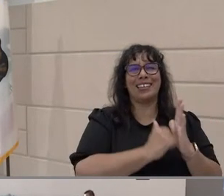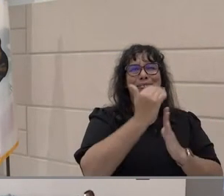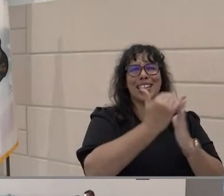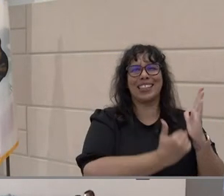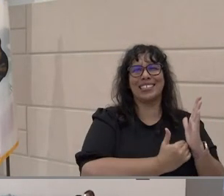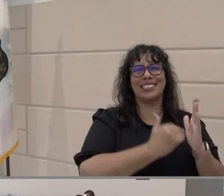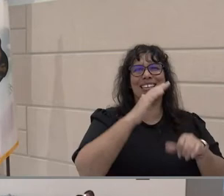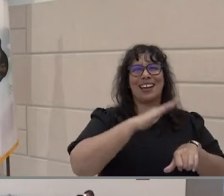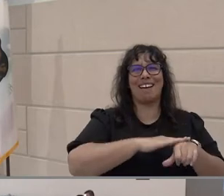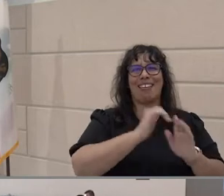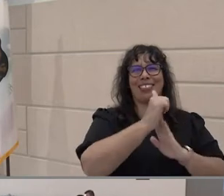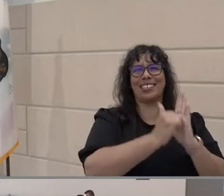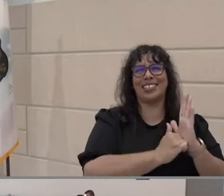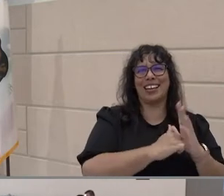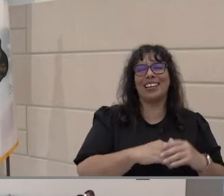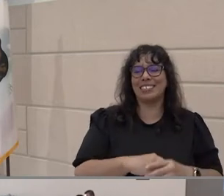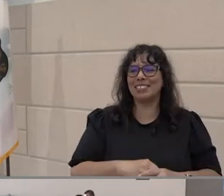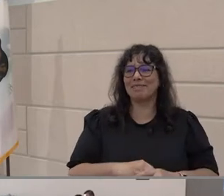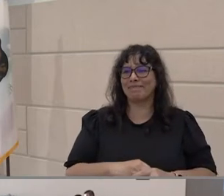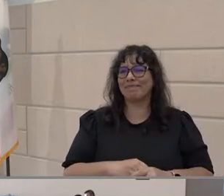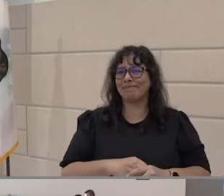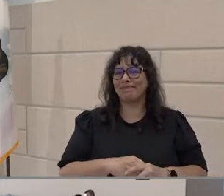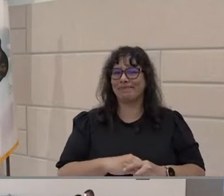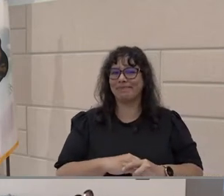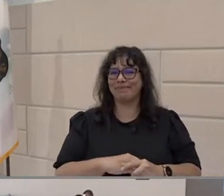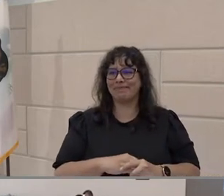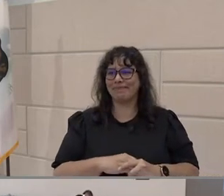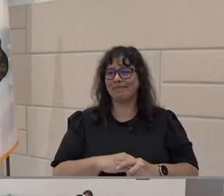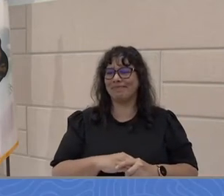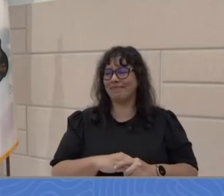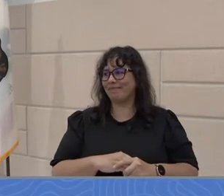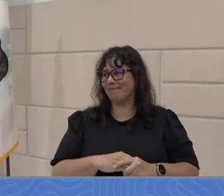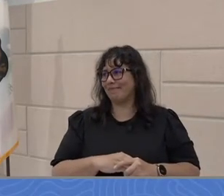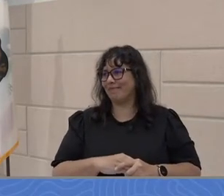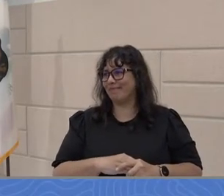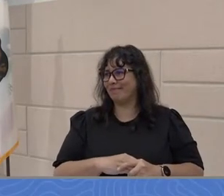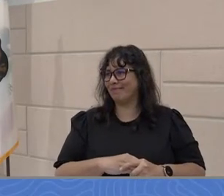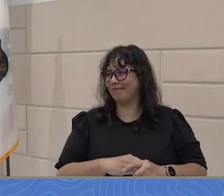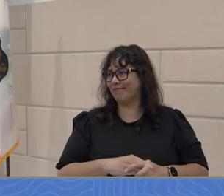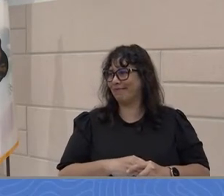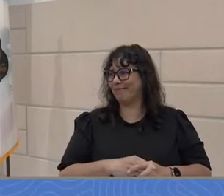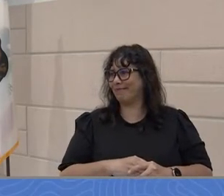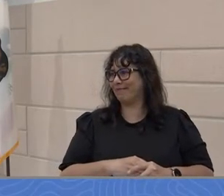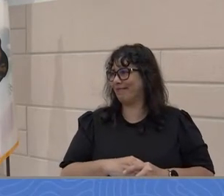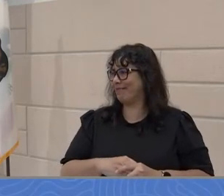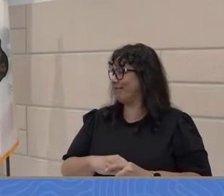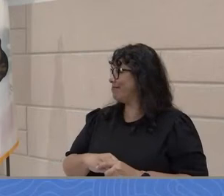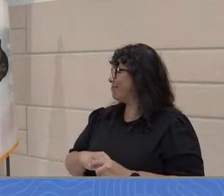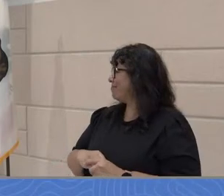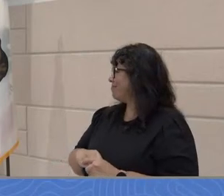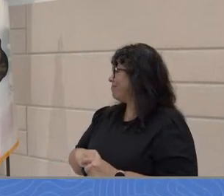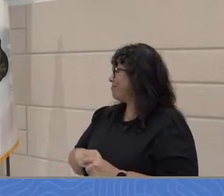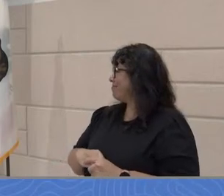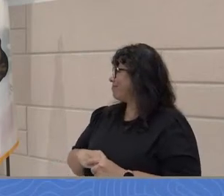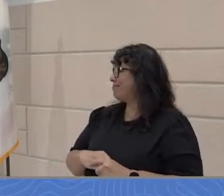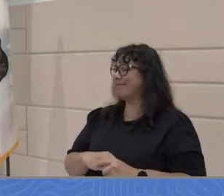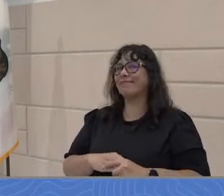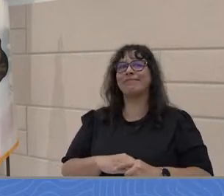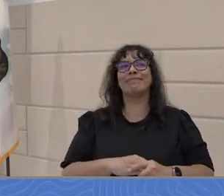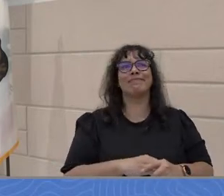ញើស្របទៅតាមកិច្ចការដែលរាប់បញ្ចូលសម្រាប់លើកពិគ្រោះក្នុងកិច្ចប្រជុំល្ងាចនេះ